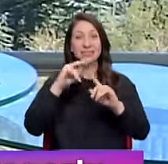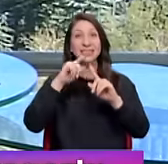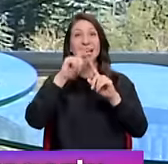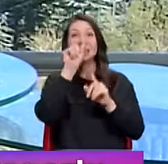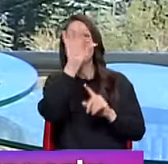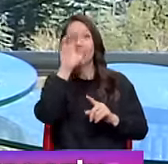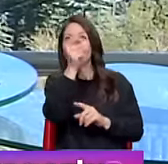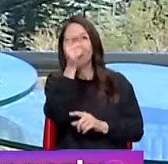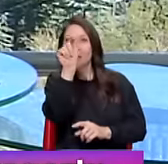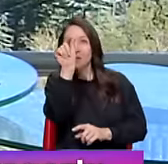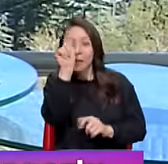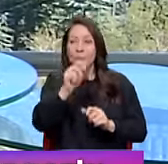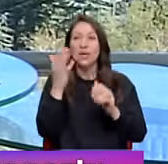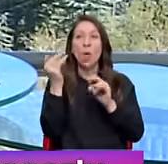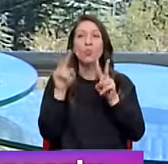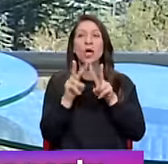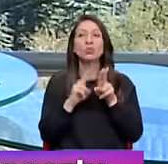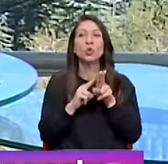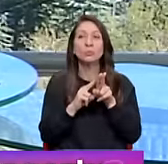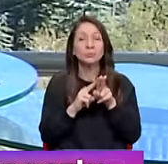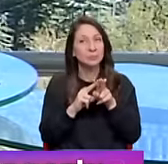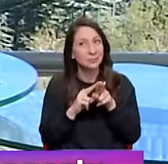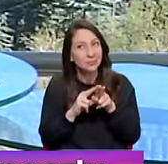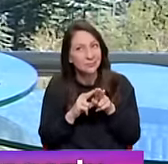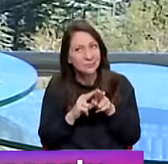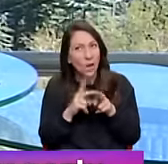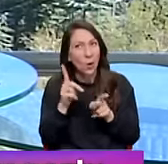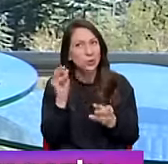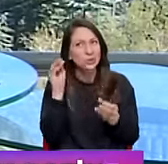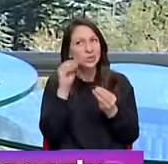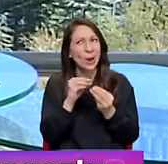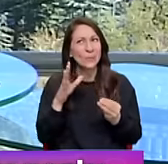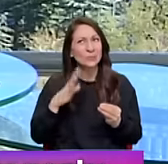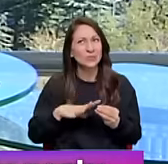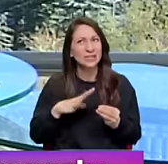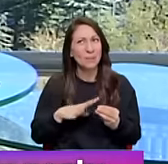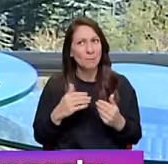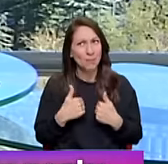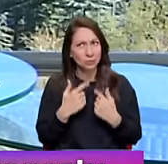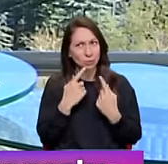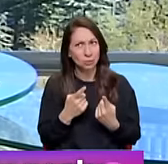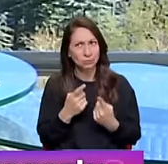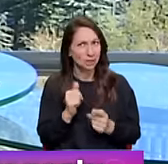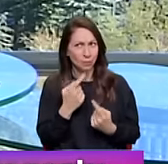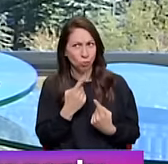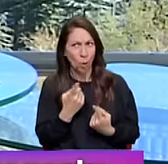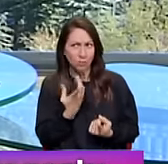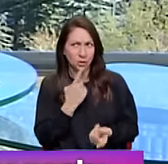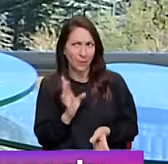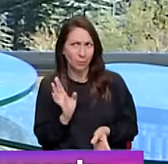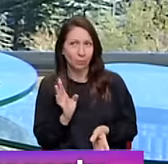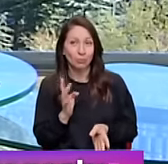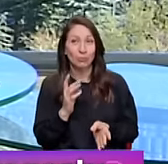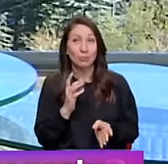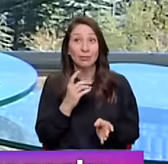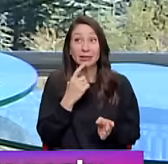Taksimetreleri kurun, geliyor Murat Kurum. Yani o zam isteğini ben mi söyledim? Ne zaman söyledim? Öyle bir şey söylemedim